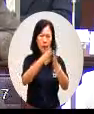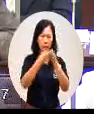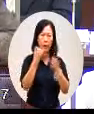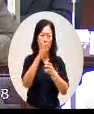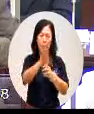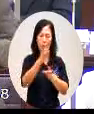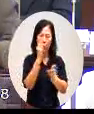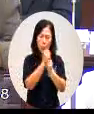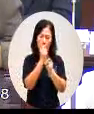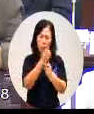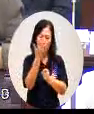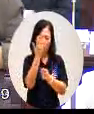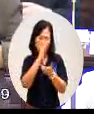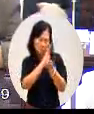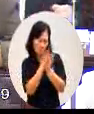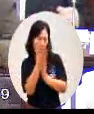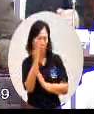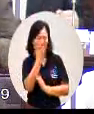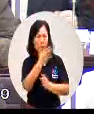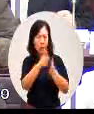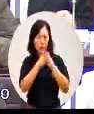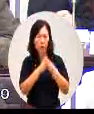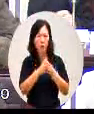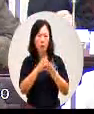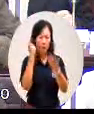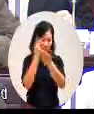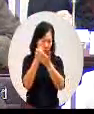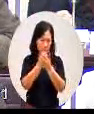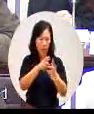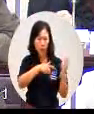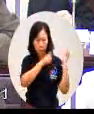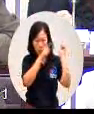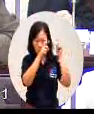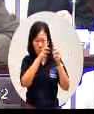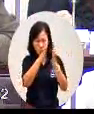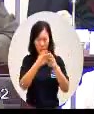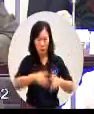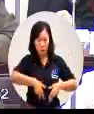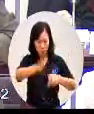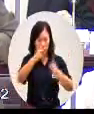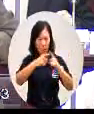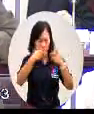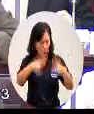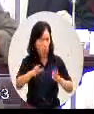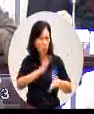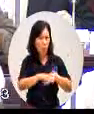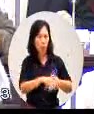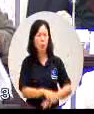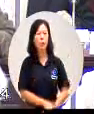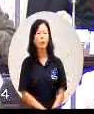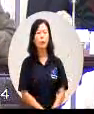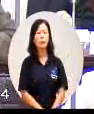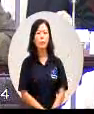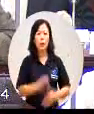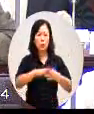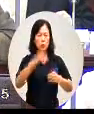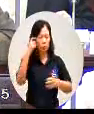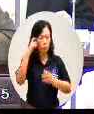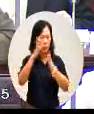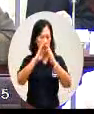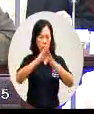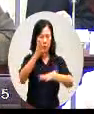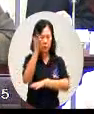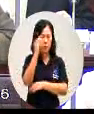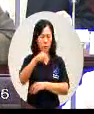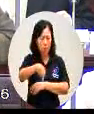好的立美化啊，因为遐逐工出出入入。人嘛是足 多， 人足多啊！我感觉这市政府这